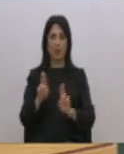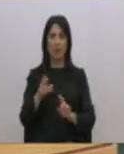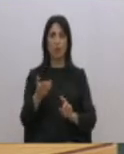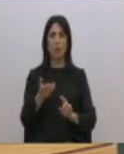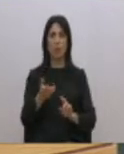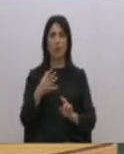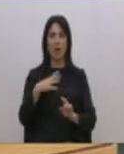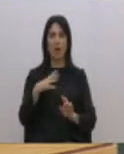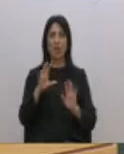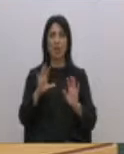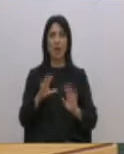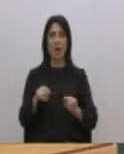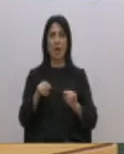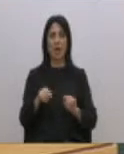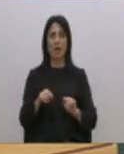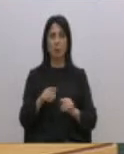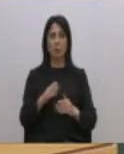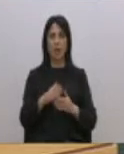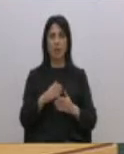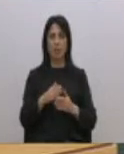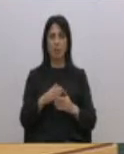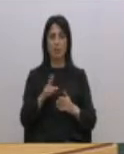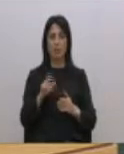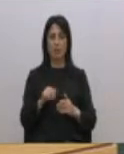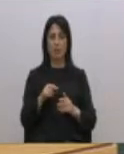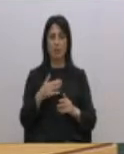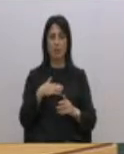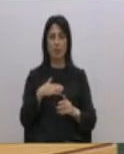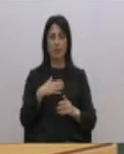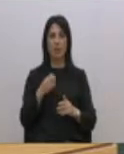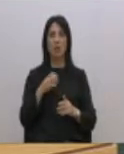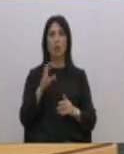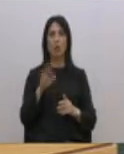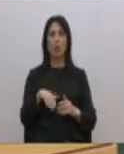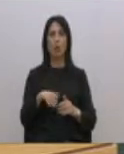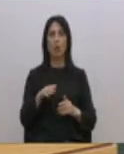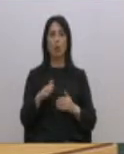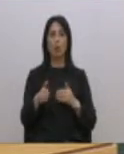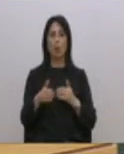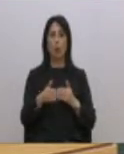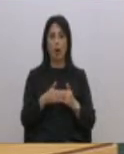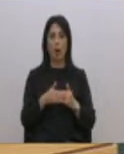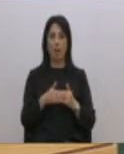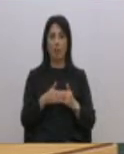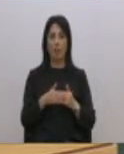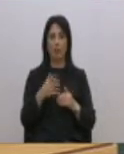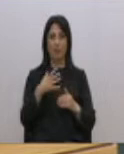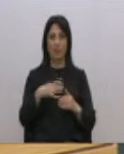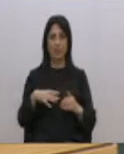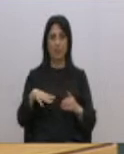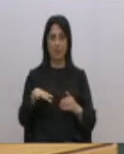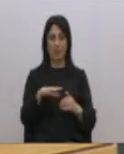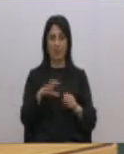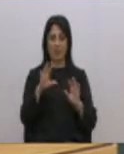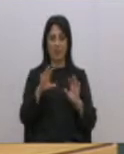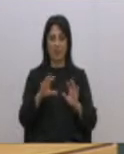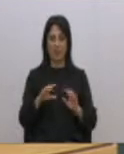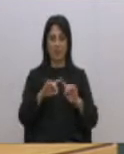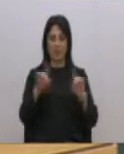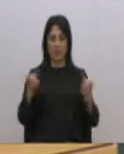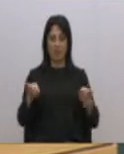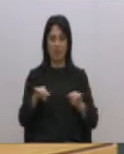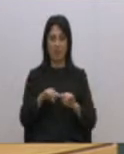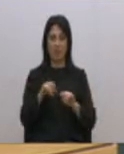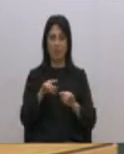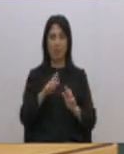რომელიც ქართულ კანონმდებლობაში არსებობს და ჩვენ კიდე უფრო უახლოვებთ საქართველოს საკანონმდებლო სივრცეს